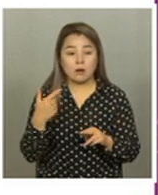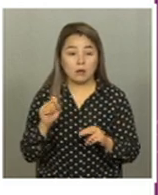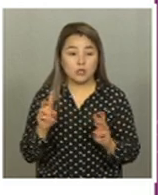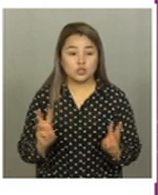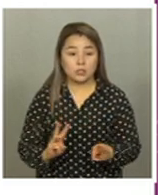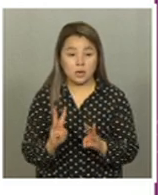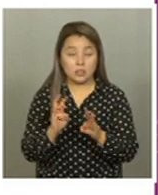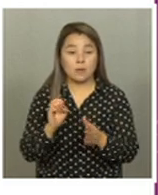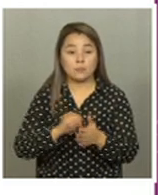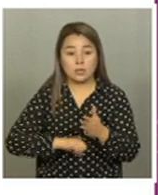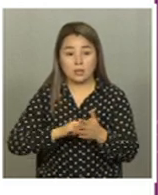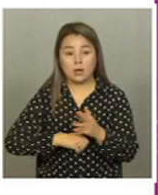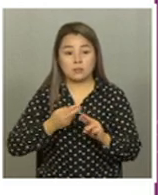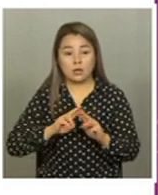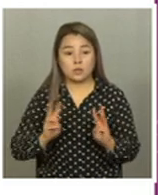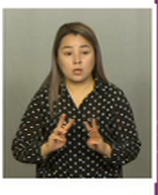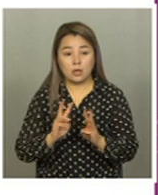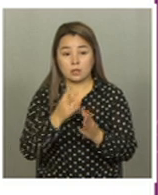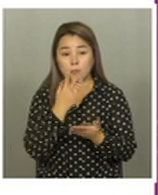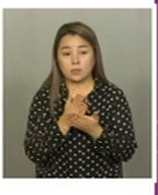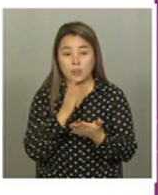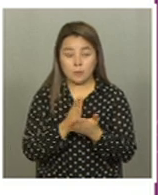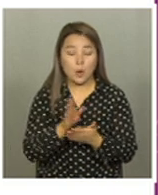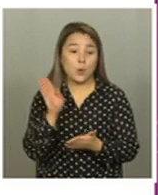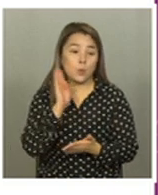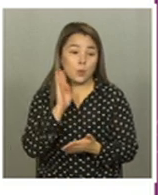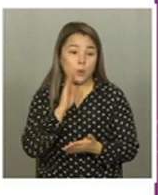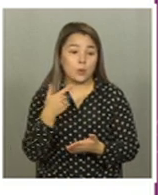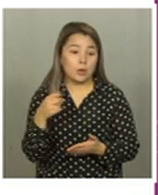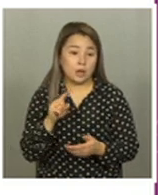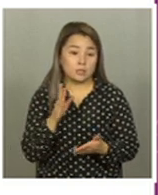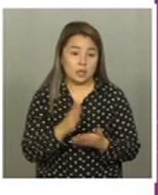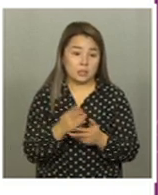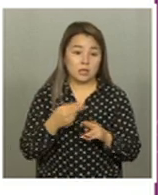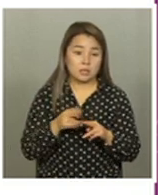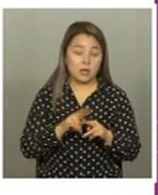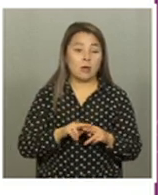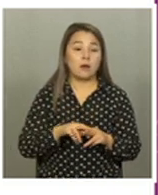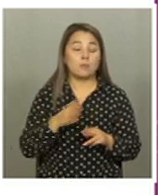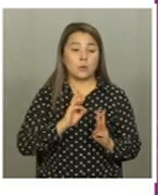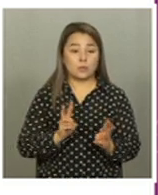әсерінен оталып жанады. Ол сутек газы. Сутек жанғанда